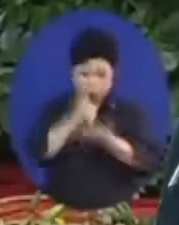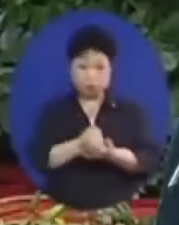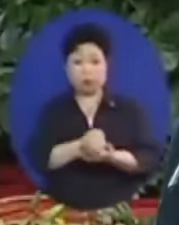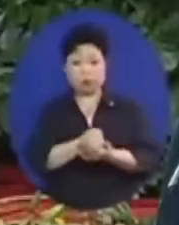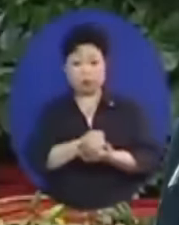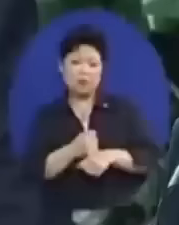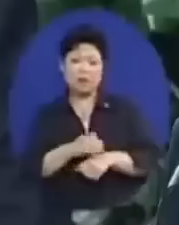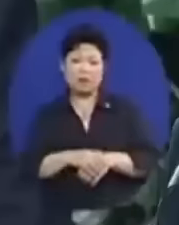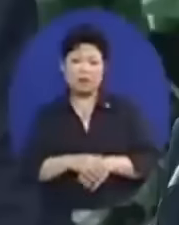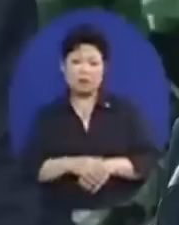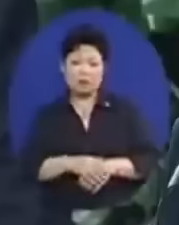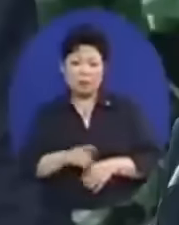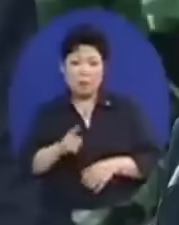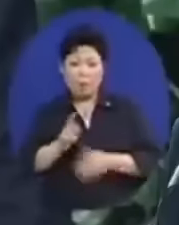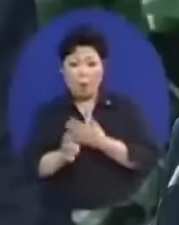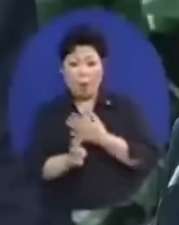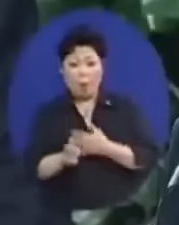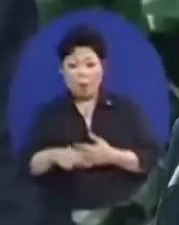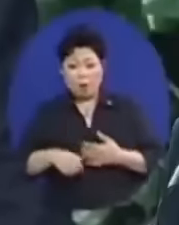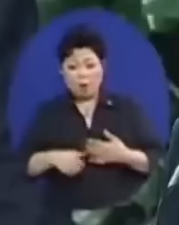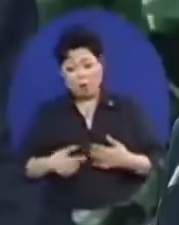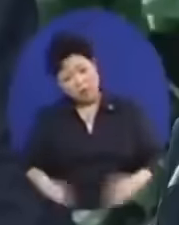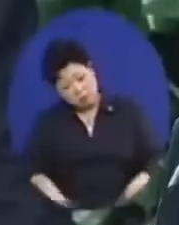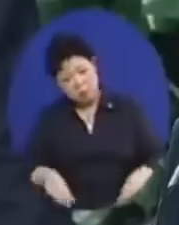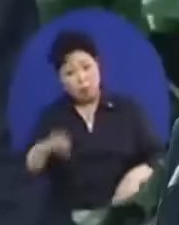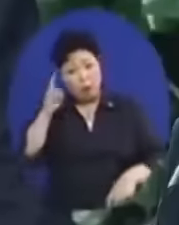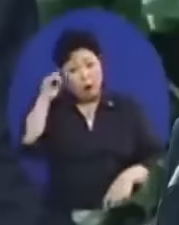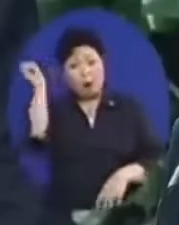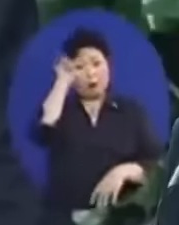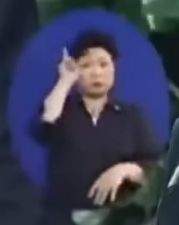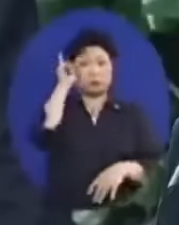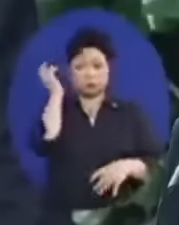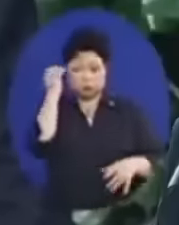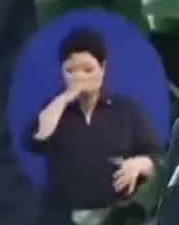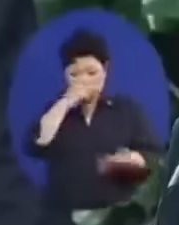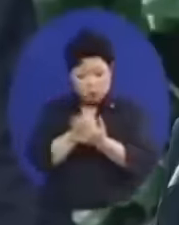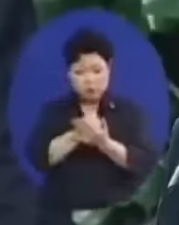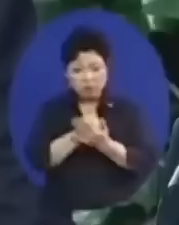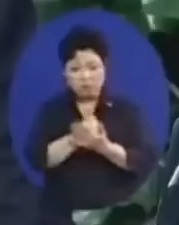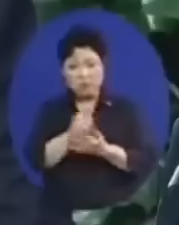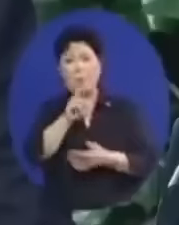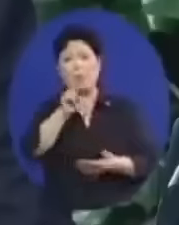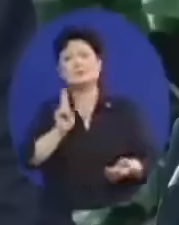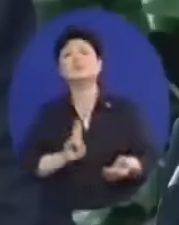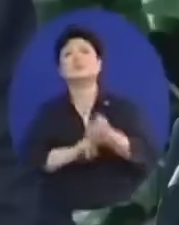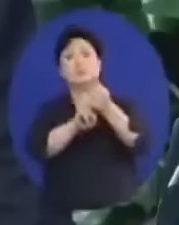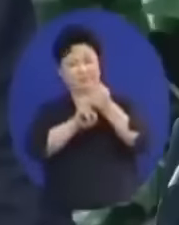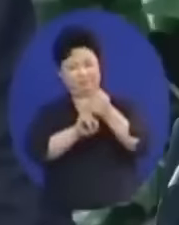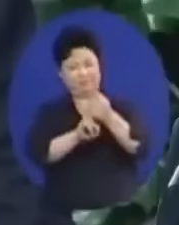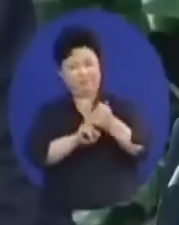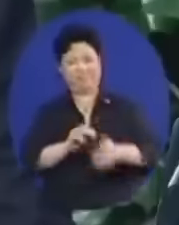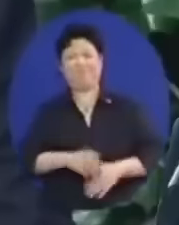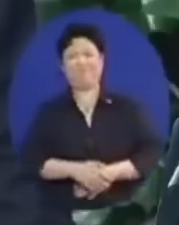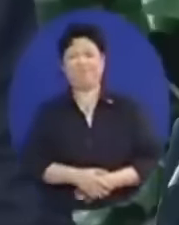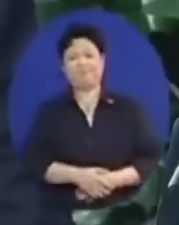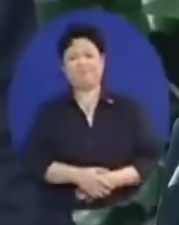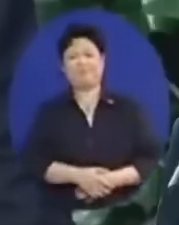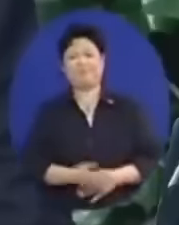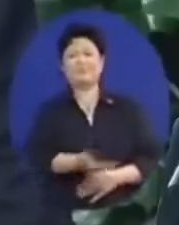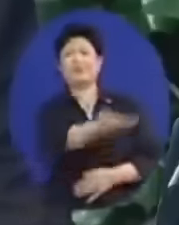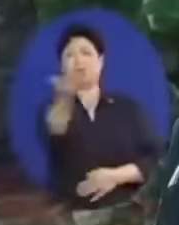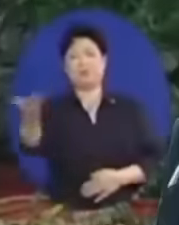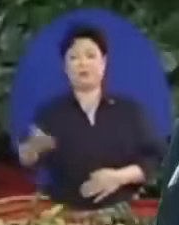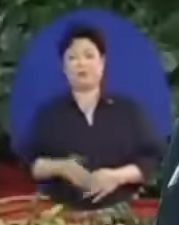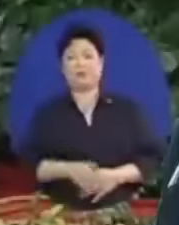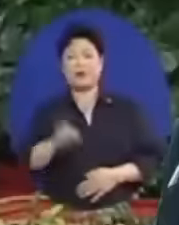정상입니다. 비정상인 신장이 갑자기 정상으로 돌아오게 된다는 것은 기적이 아니면 있을 수가 없는 것입니다. 여러분